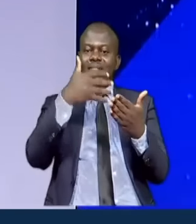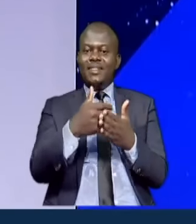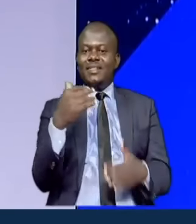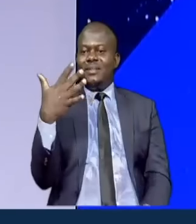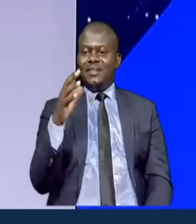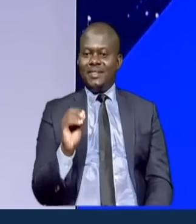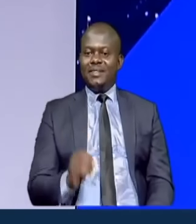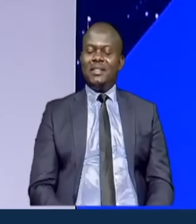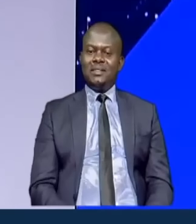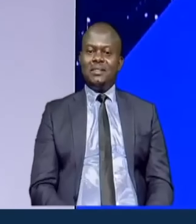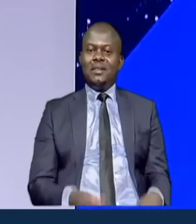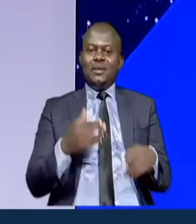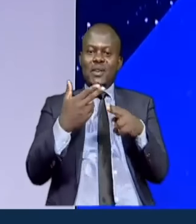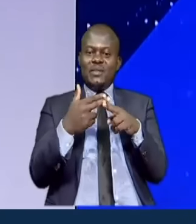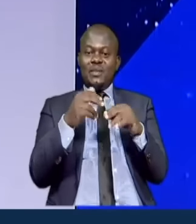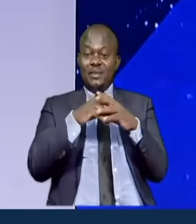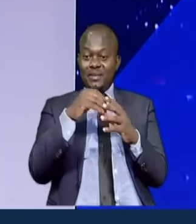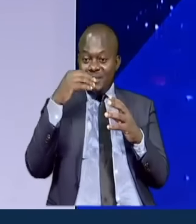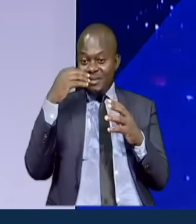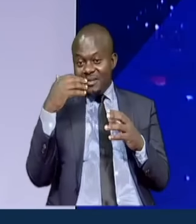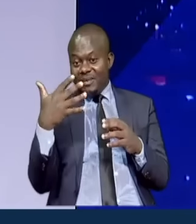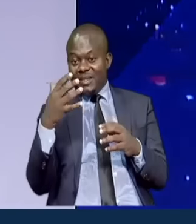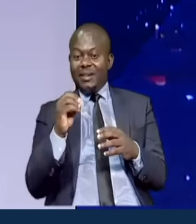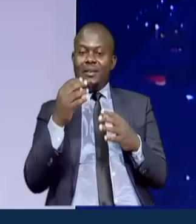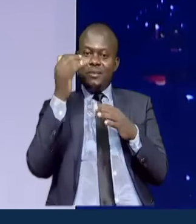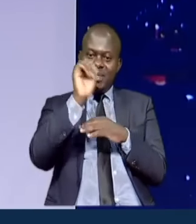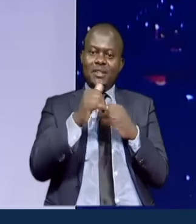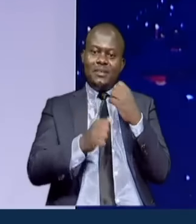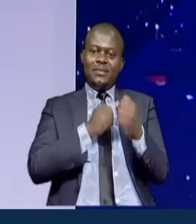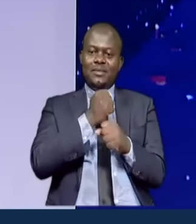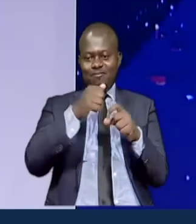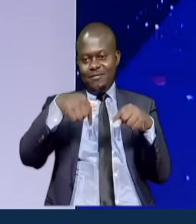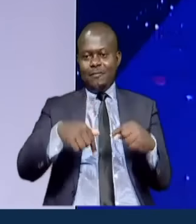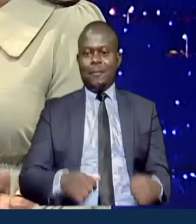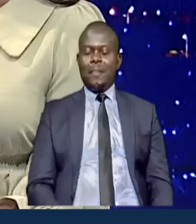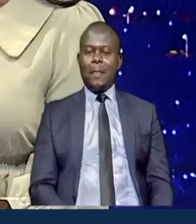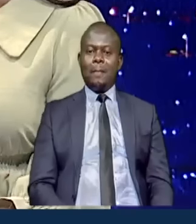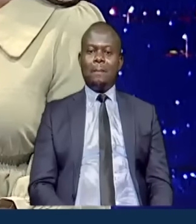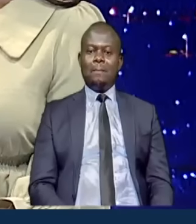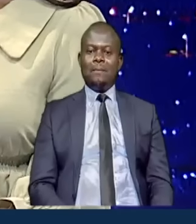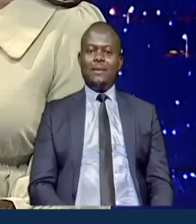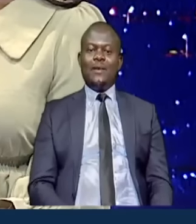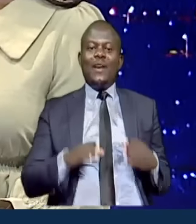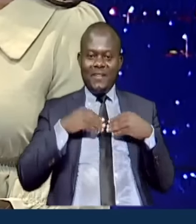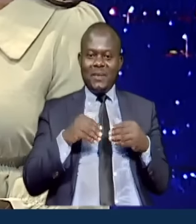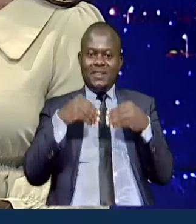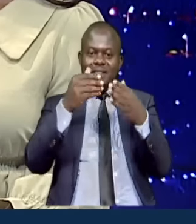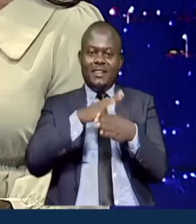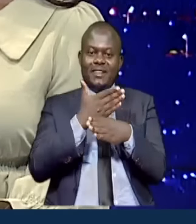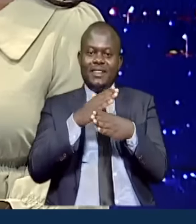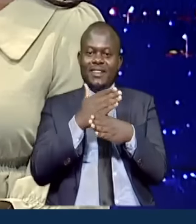50. Ubanga ibiro 50 mirengeje muri uyu mwaka. Warize nkazaguha ku byo mfite.